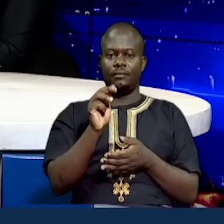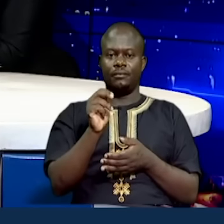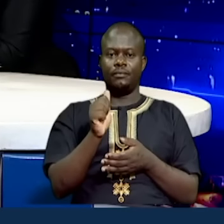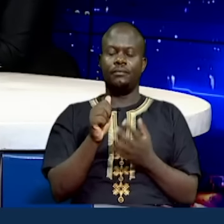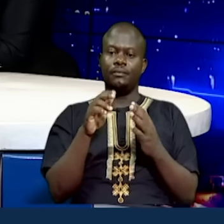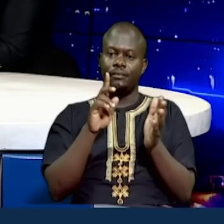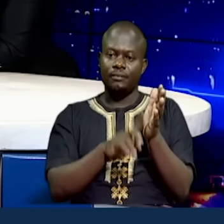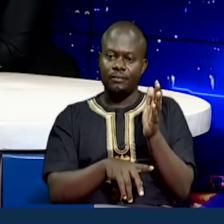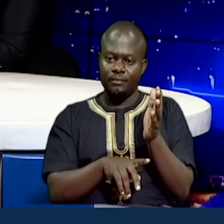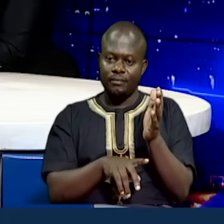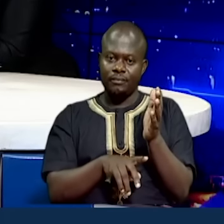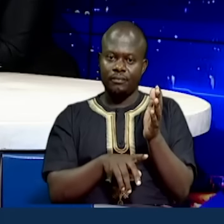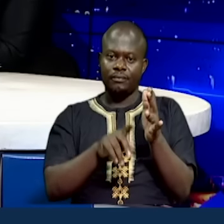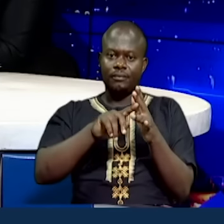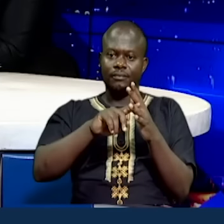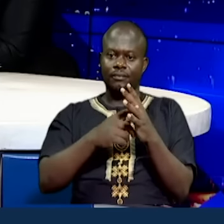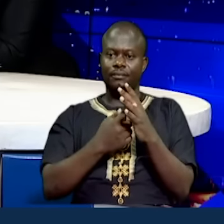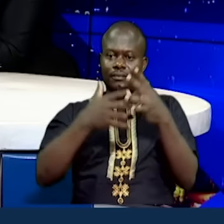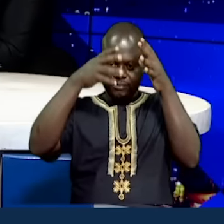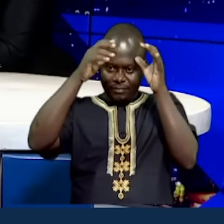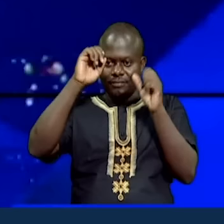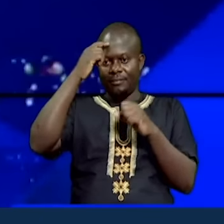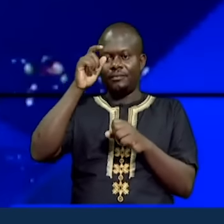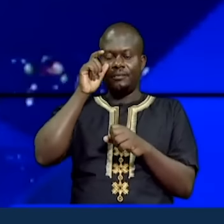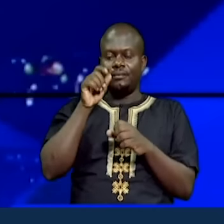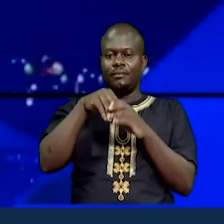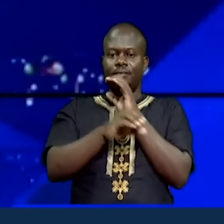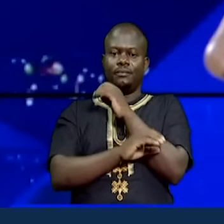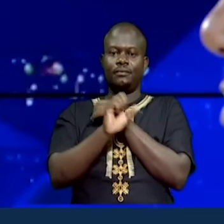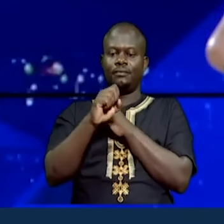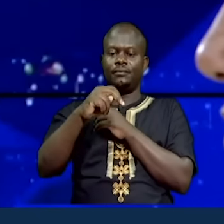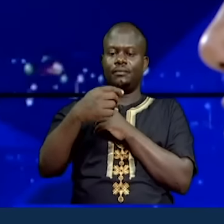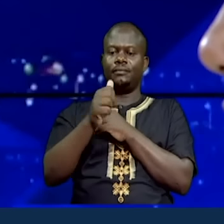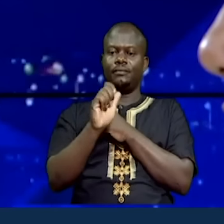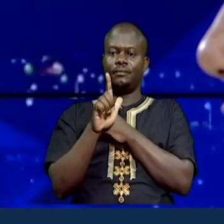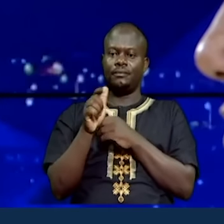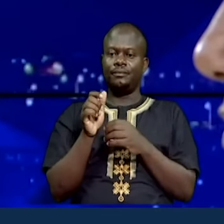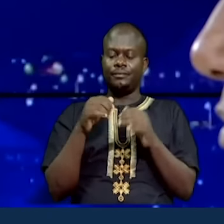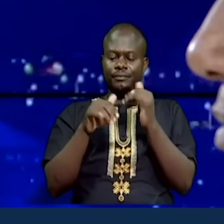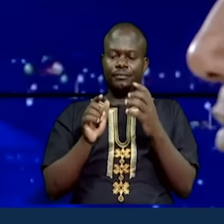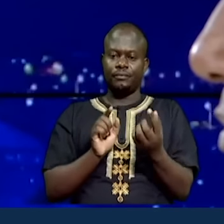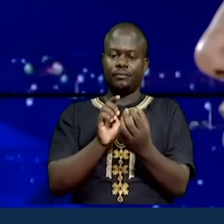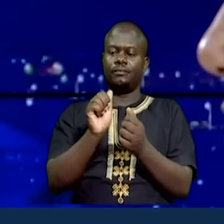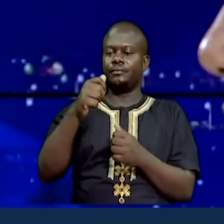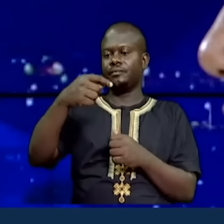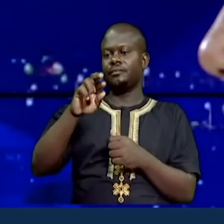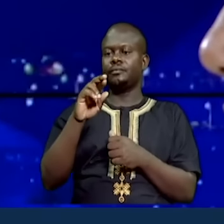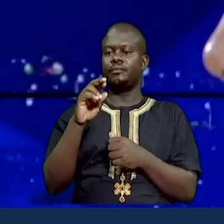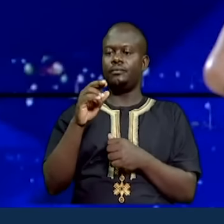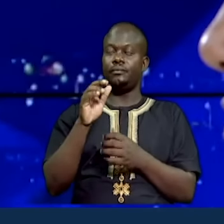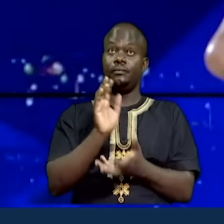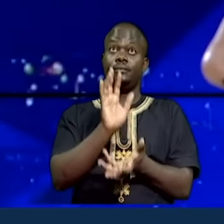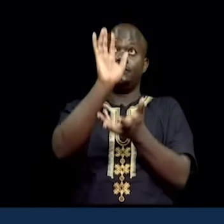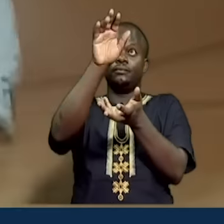Uduyishiki ubihereyeho uvuze ko Perezida n'undi ari mu gihugu cya Senegal ari gukurikirana umukino uri guhuza ikipe ya APR Basketball Club n'ikipe ya